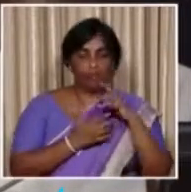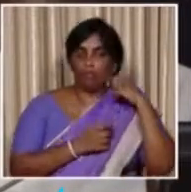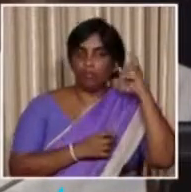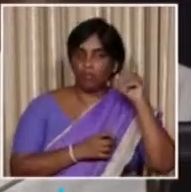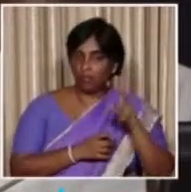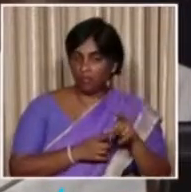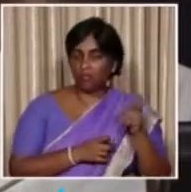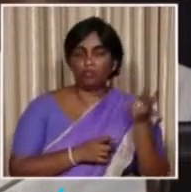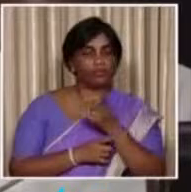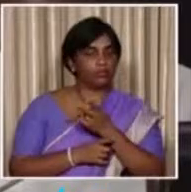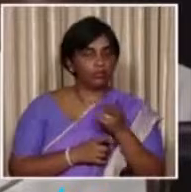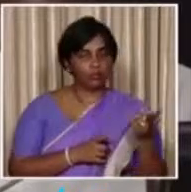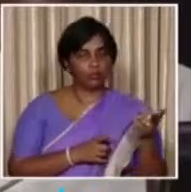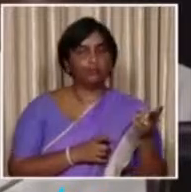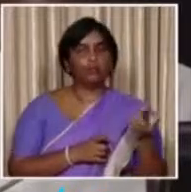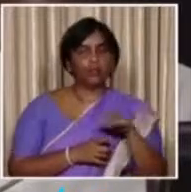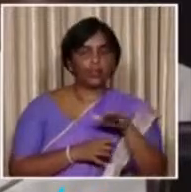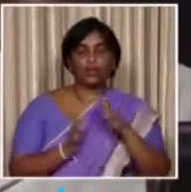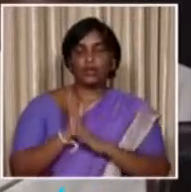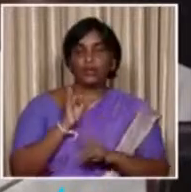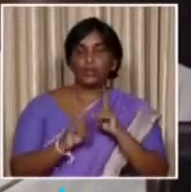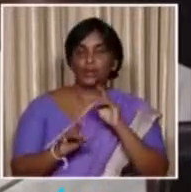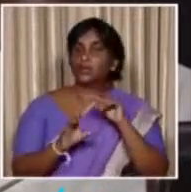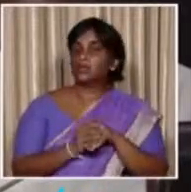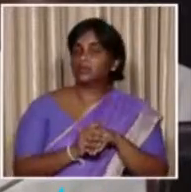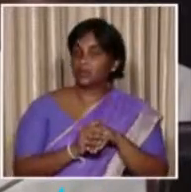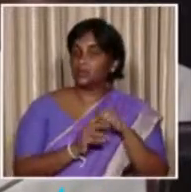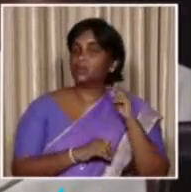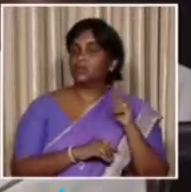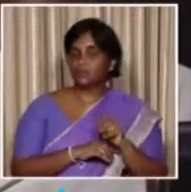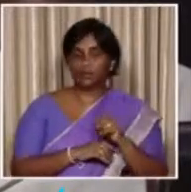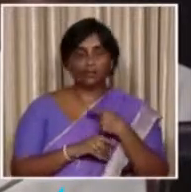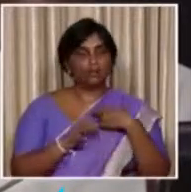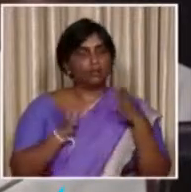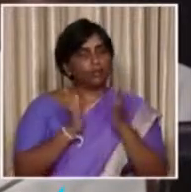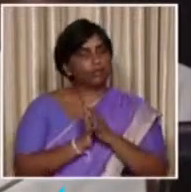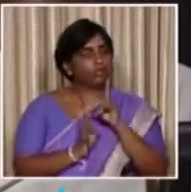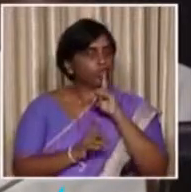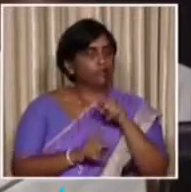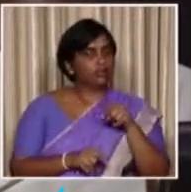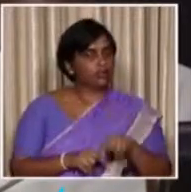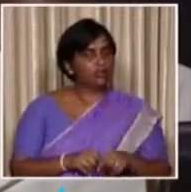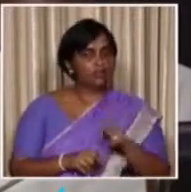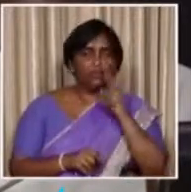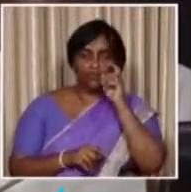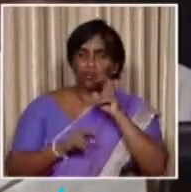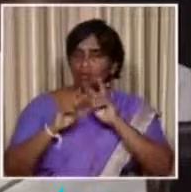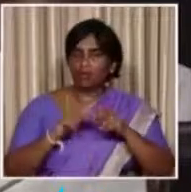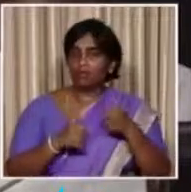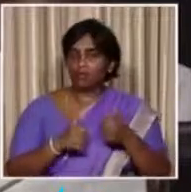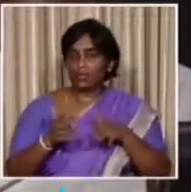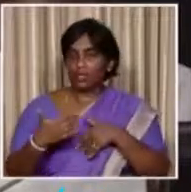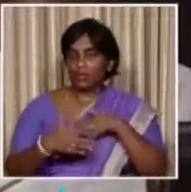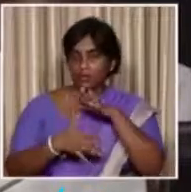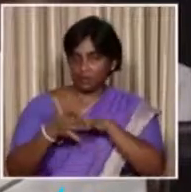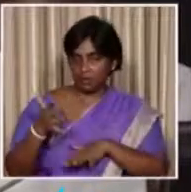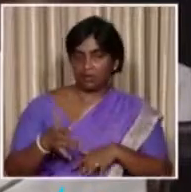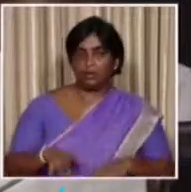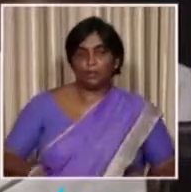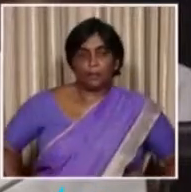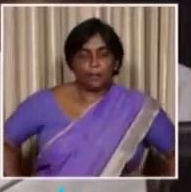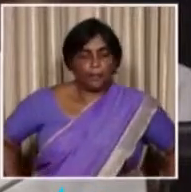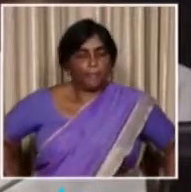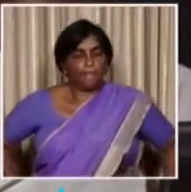මැතිණියයි ඒ දෙන්නම ඉඩම් අමාත්‍යංශ හිටපු කට්ටිය. ඒ කට්ටියත් එක වාඩි වෙලා ඇහුවා මේක බලන්න අධ්‍යයනය කරන්න මේ කැබිනට් පත්‍රිකාව මේ